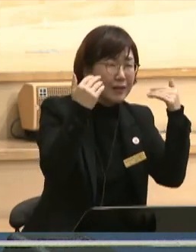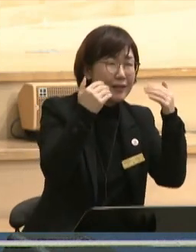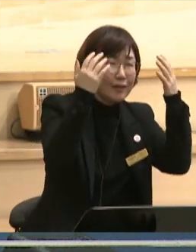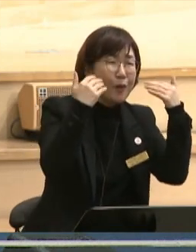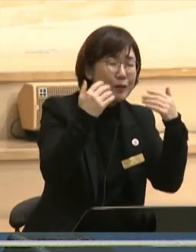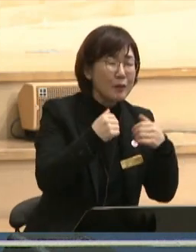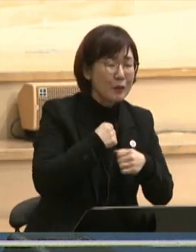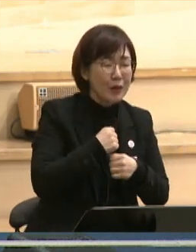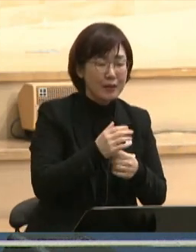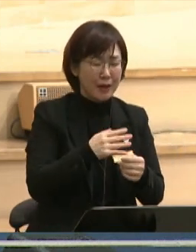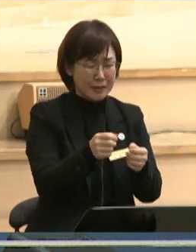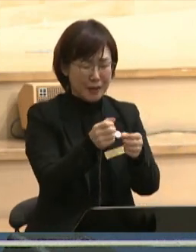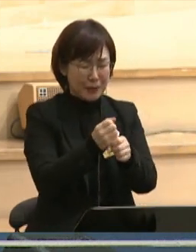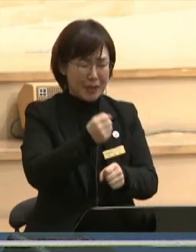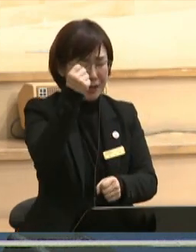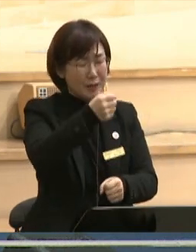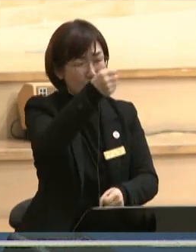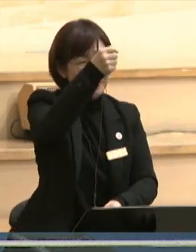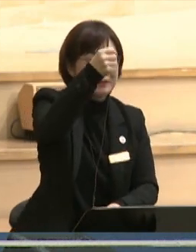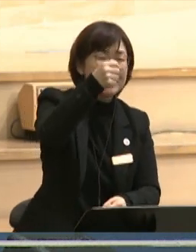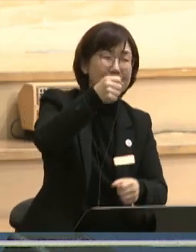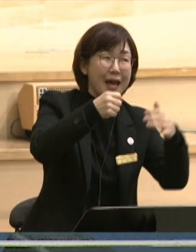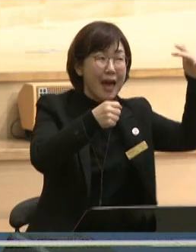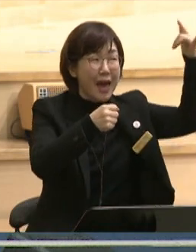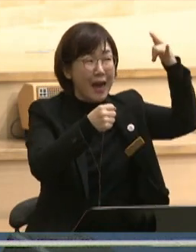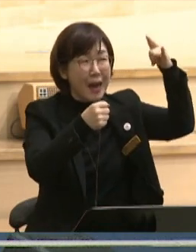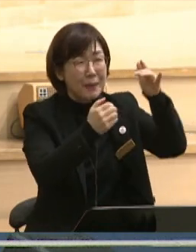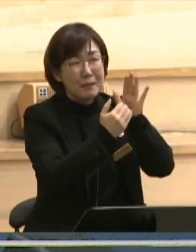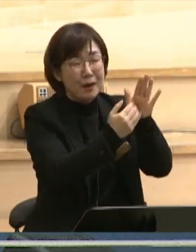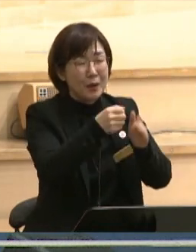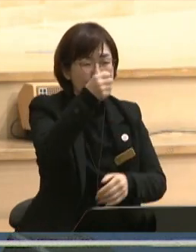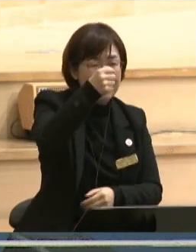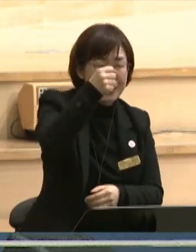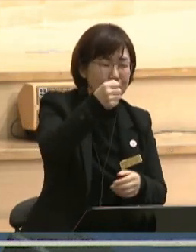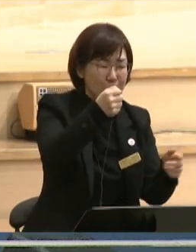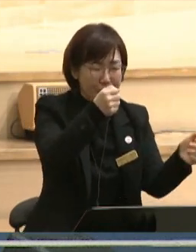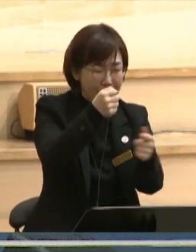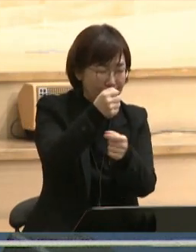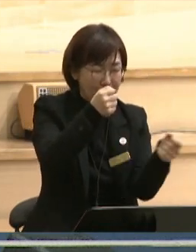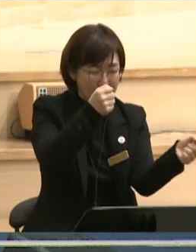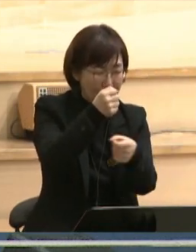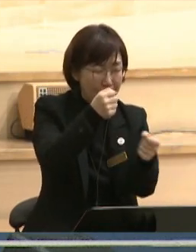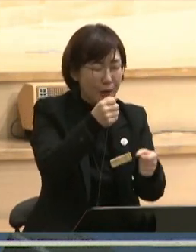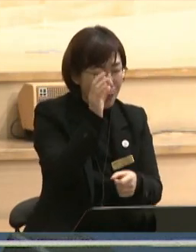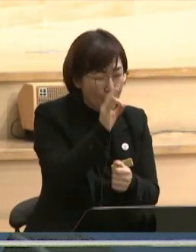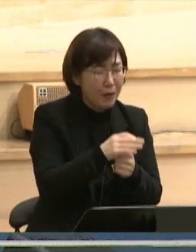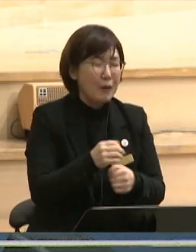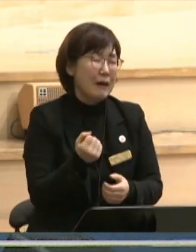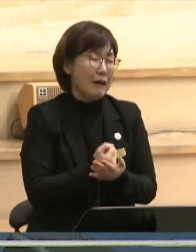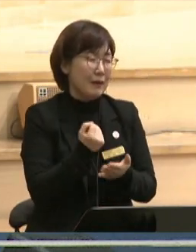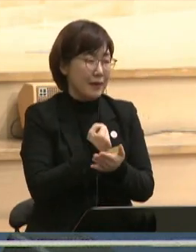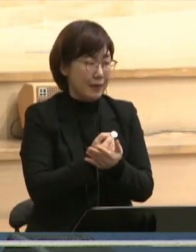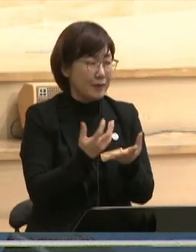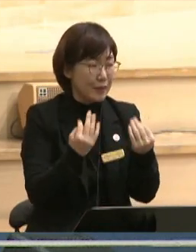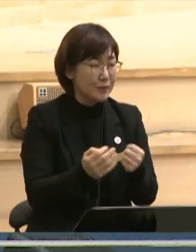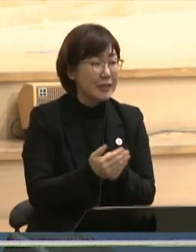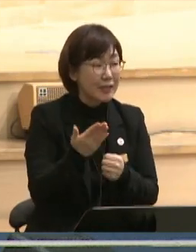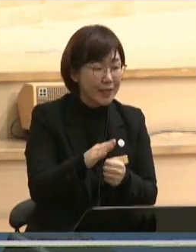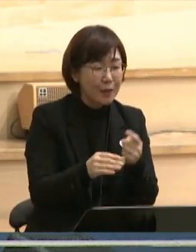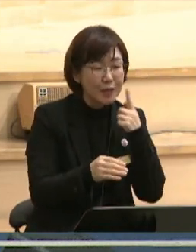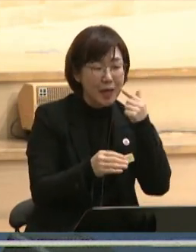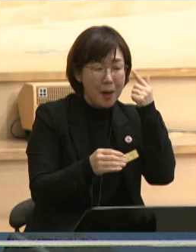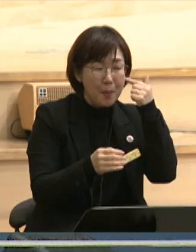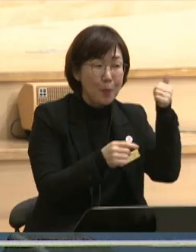더위를 제 우산 막 이렇게 쓰시고 햇빛 가리면서 이렇게 봉사하는 모습을 보면 안타까워요 그런데 우리